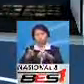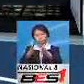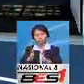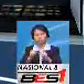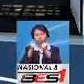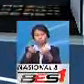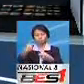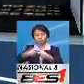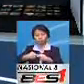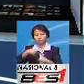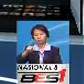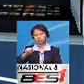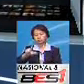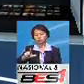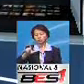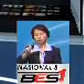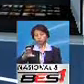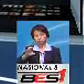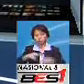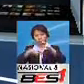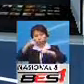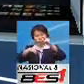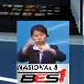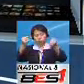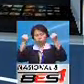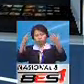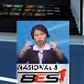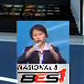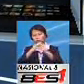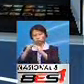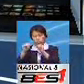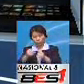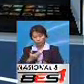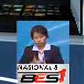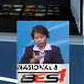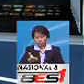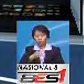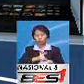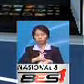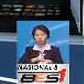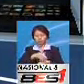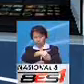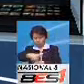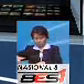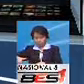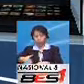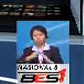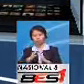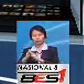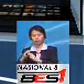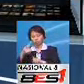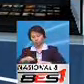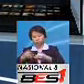Syarikat berkaitan kerajaan glc membina lebih banyak rumah mampu milik di pinggir Bandar keputusan itu sebagai